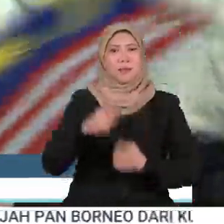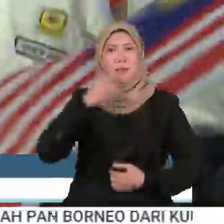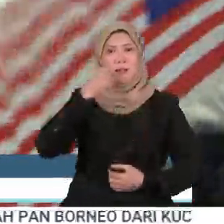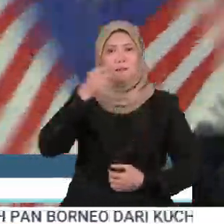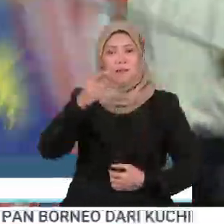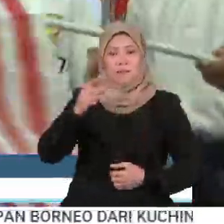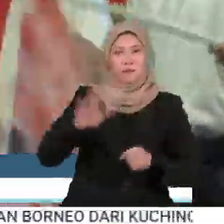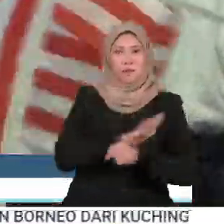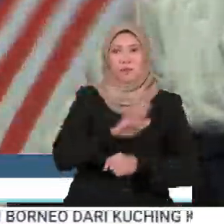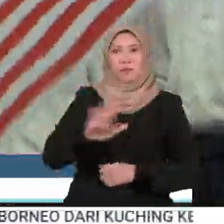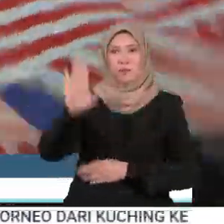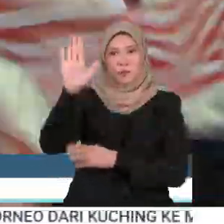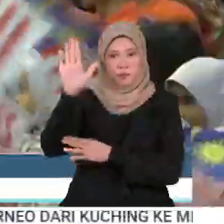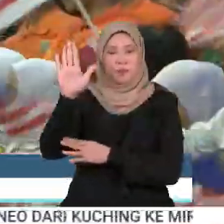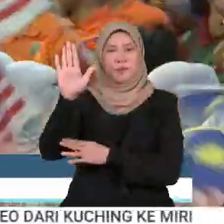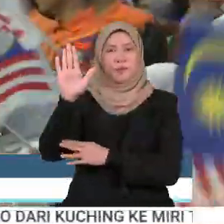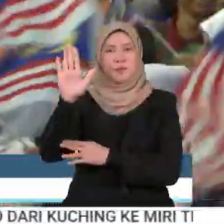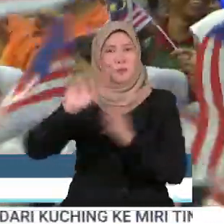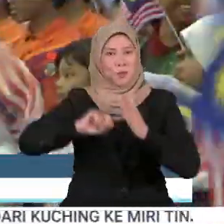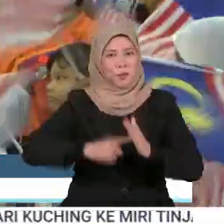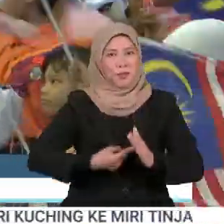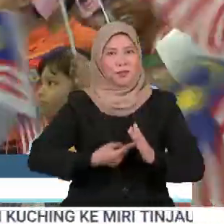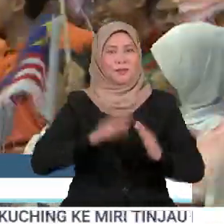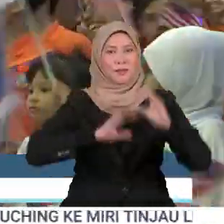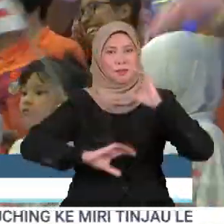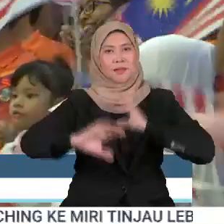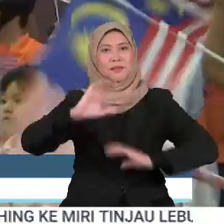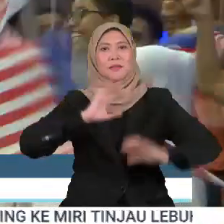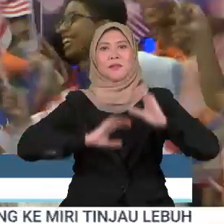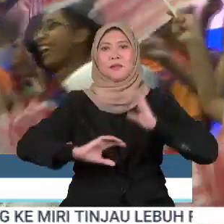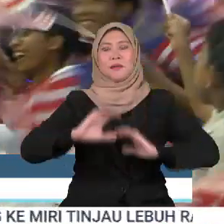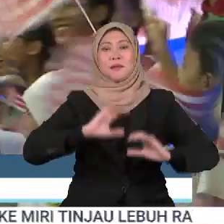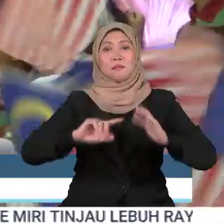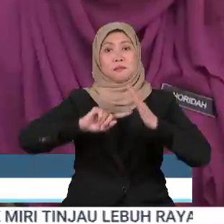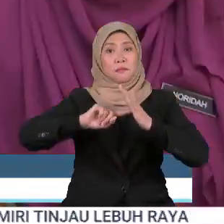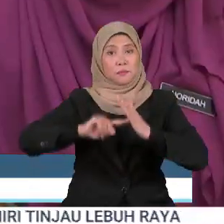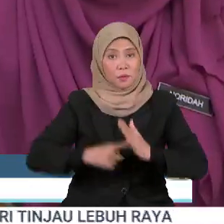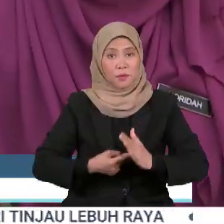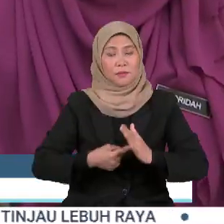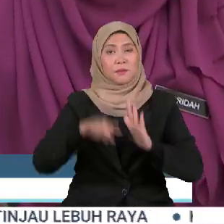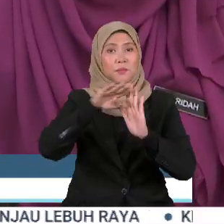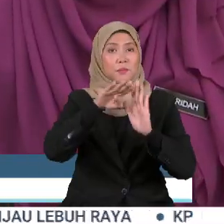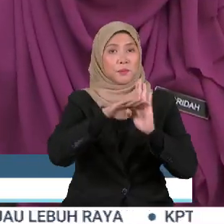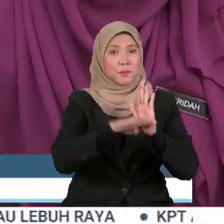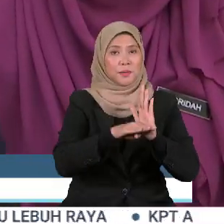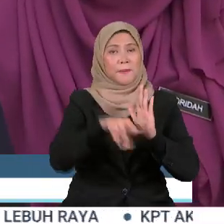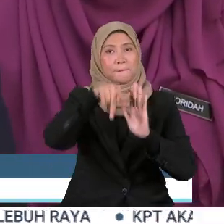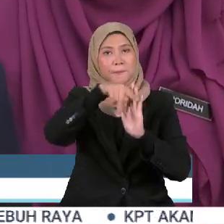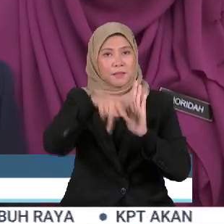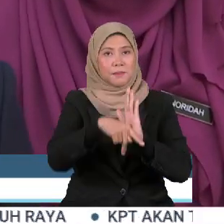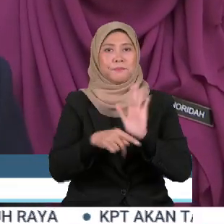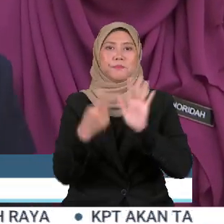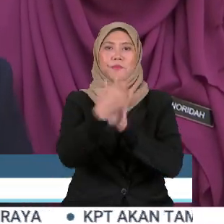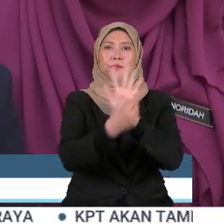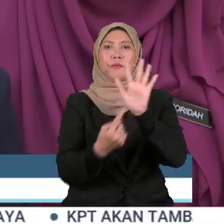dengan penuhnya, memulakan dengan cita-cita ataupun mukadimah rukun negara ini kepada prinsip, lima